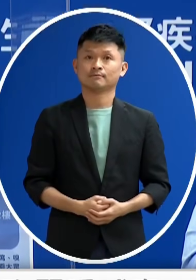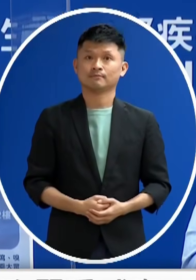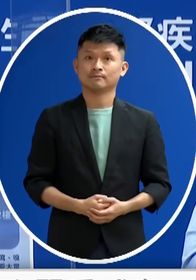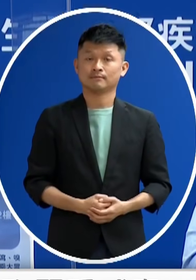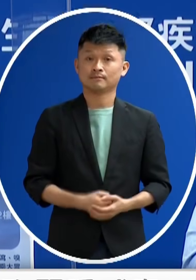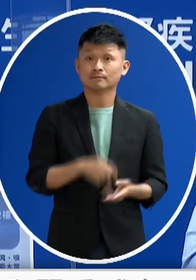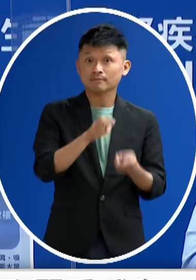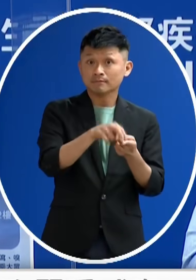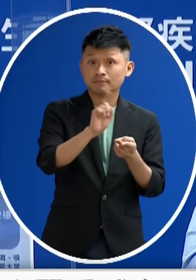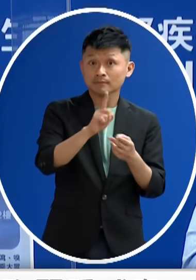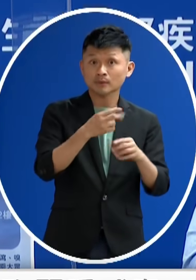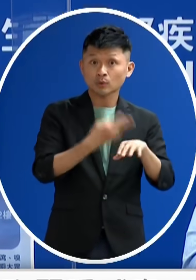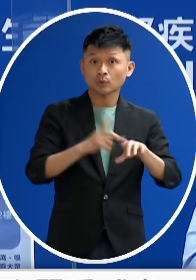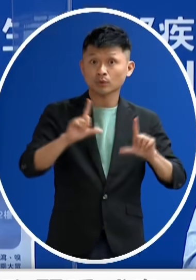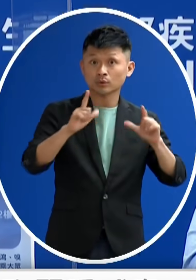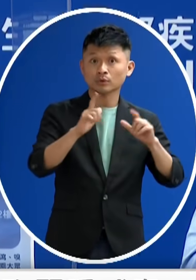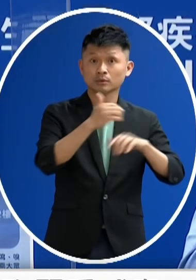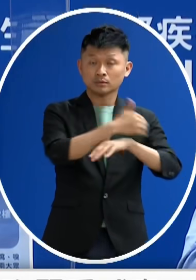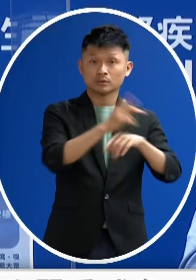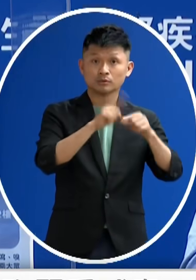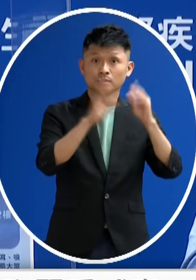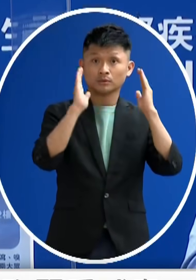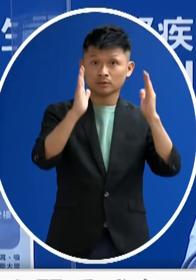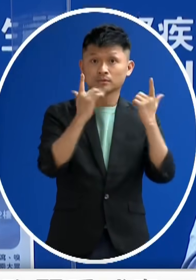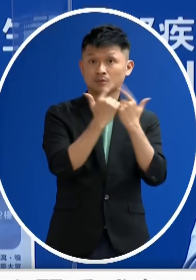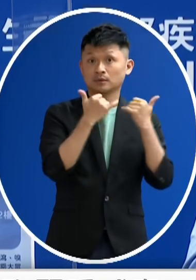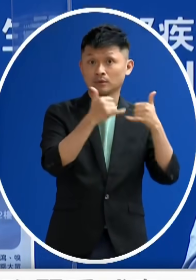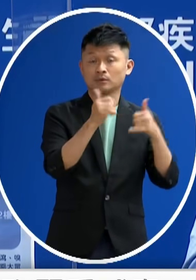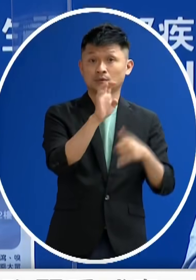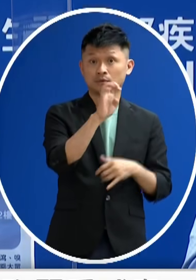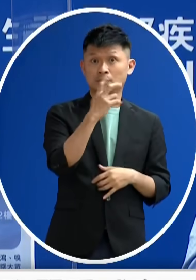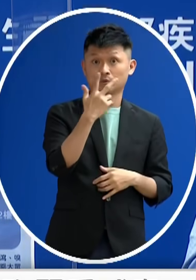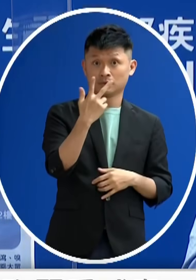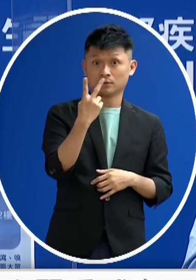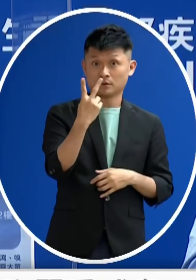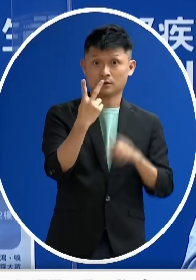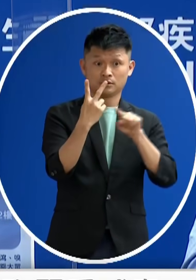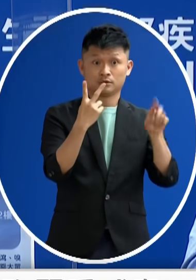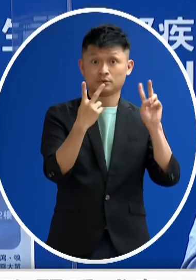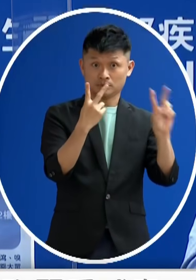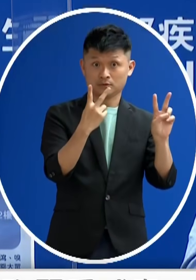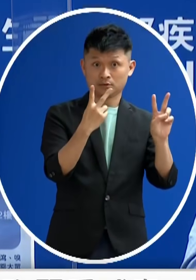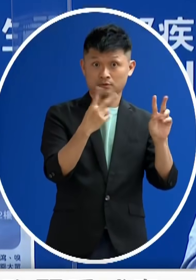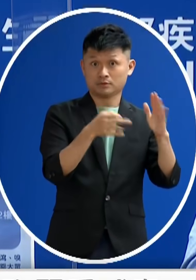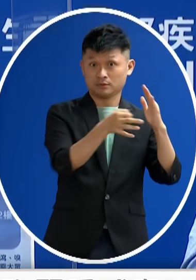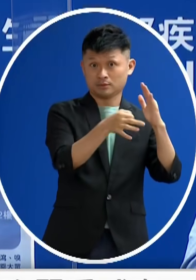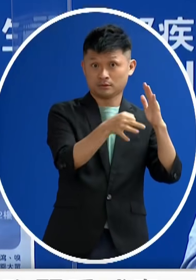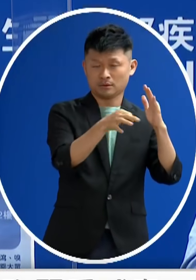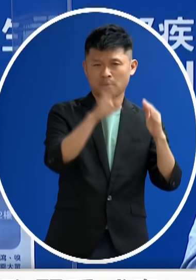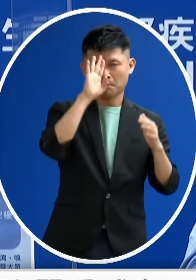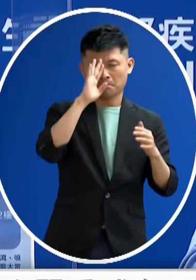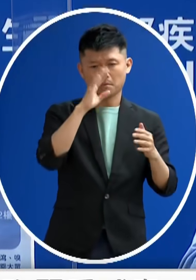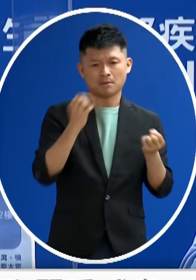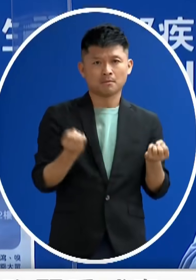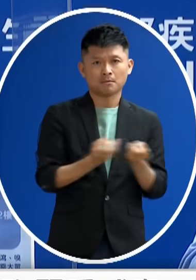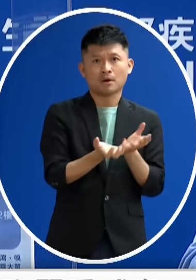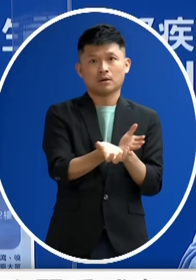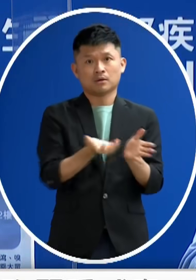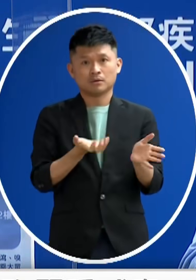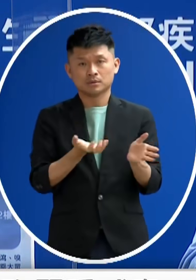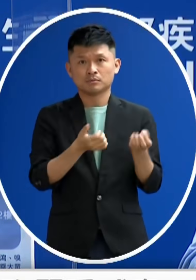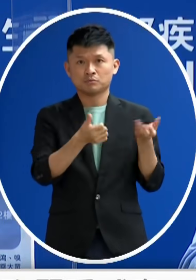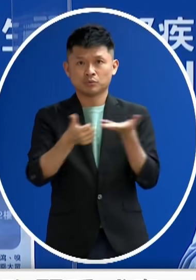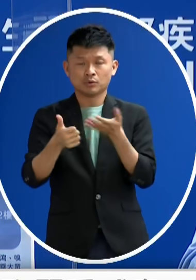那地址是宜兰县罗东镇中正北路42-2，好，那基本上他在发病前